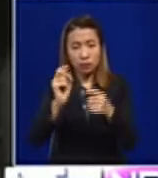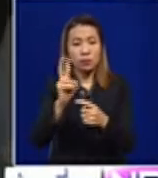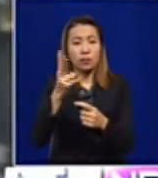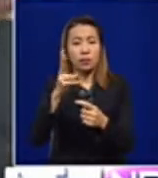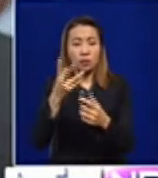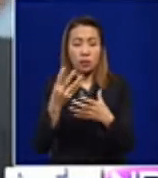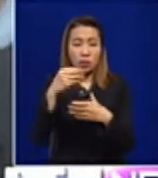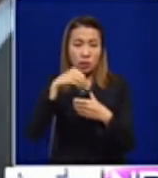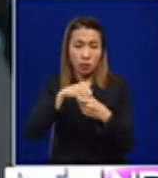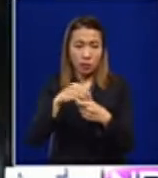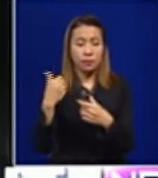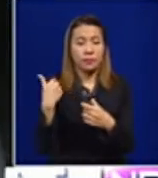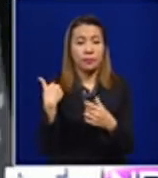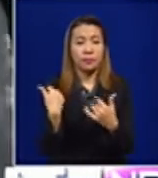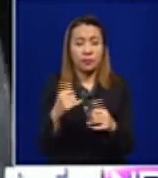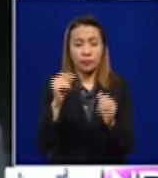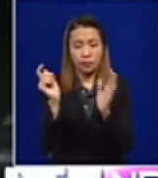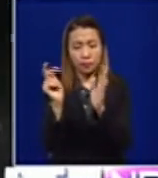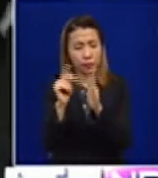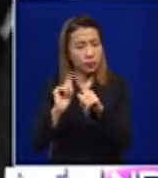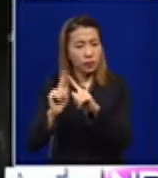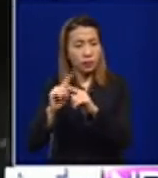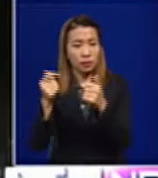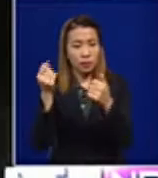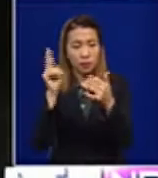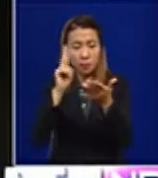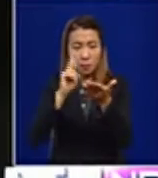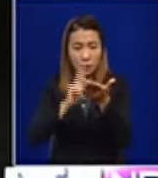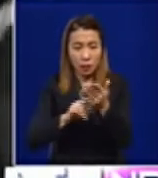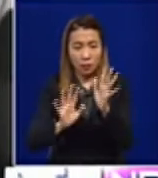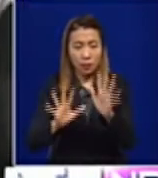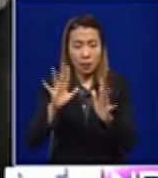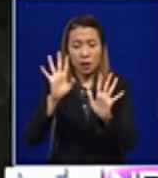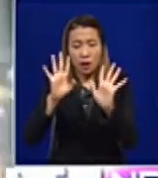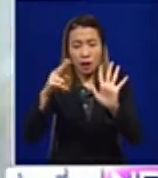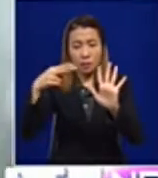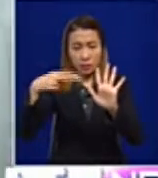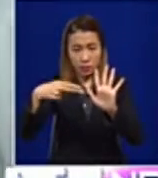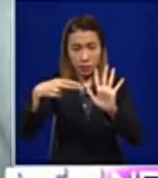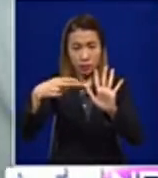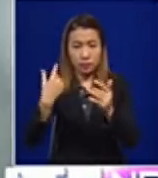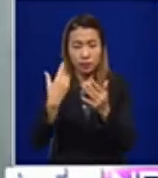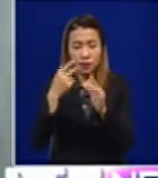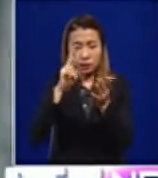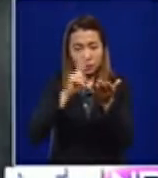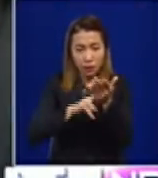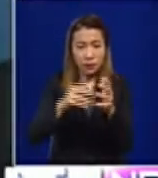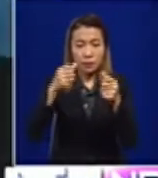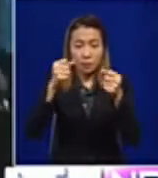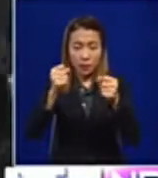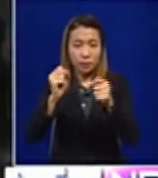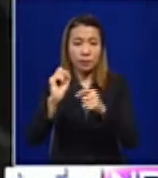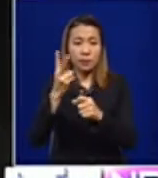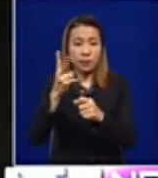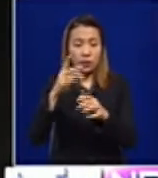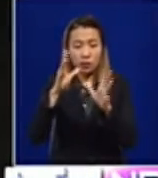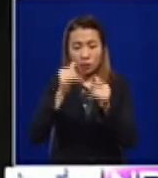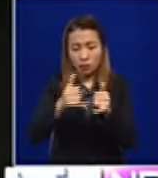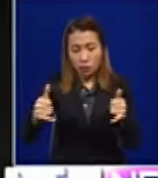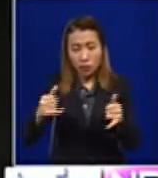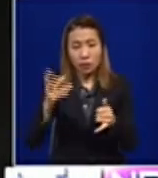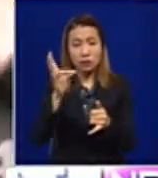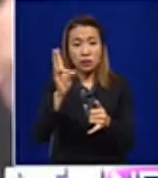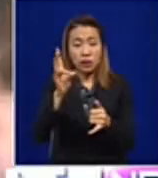สงวนแห่งชาติมีโทษจำคุกไม่เกิน5ปีปรับไม่เกิน 50,000 บาทหรือทั้งจำทั้งปรับซึ่งผู้ต้องหาทั้งหมดให้